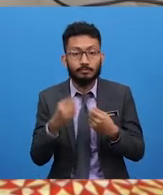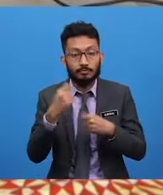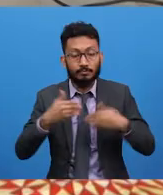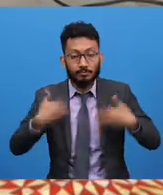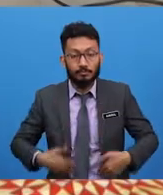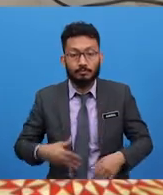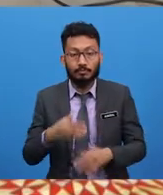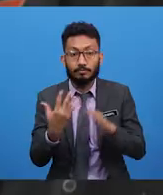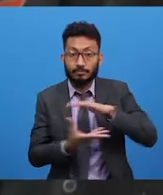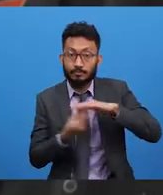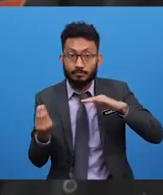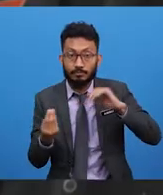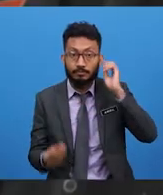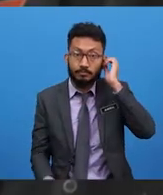mencetak.